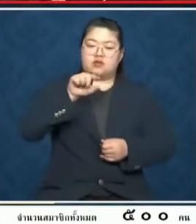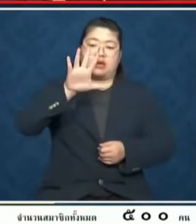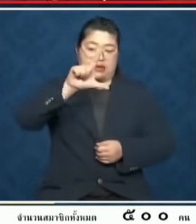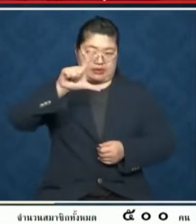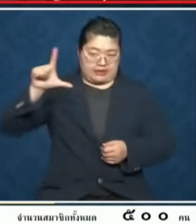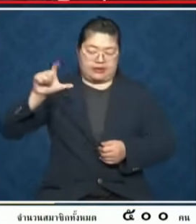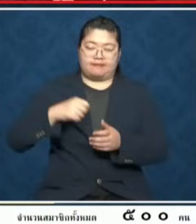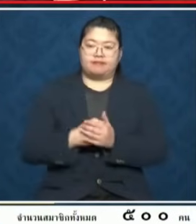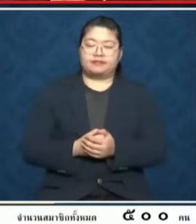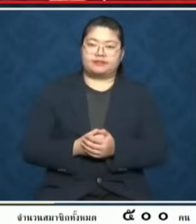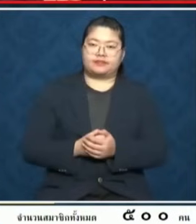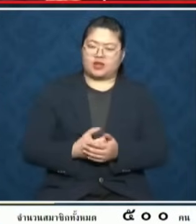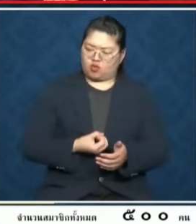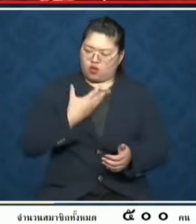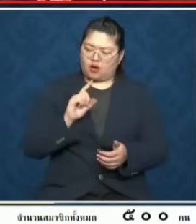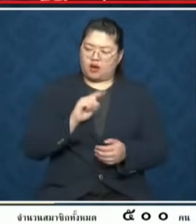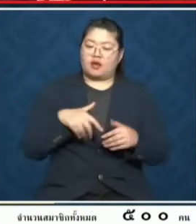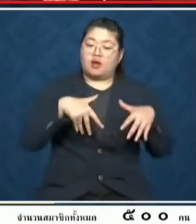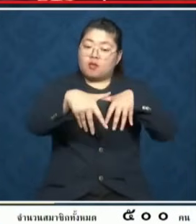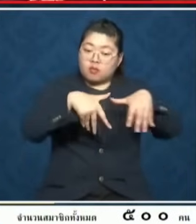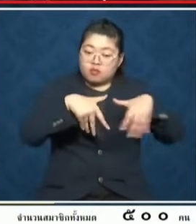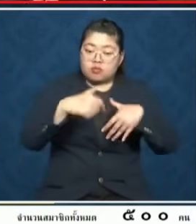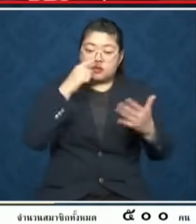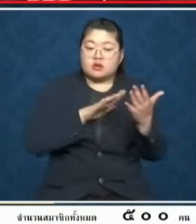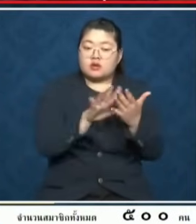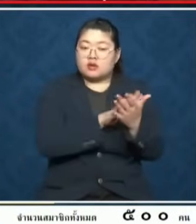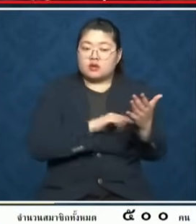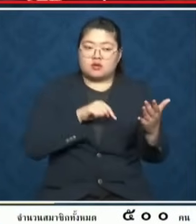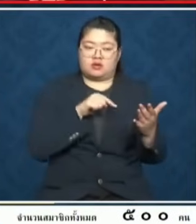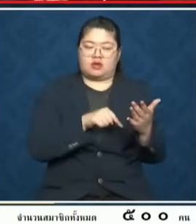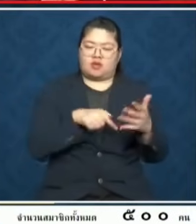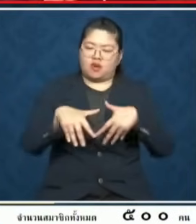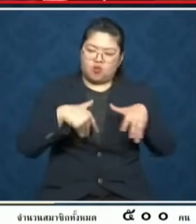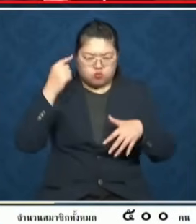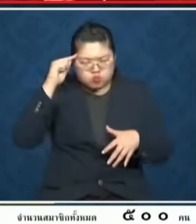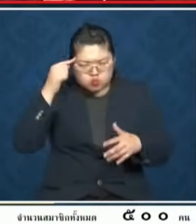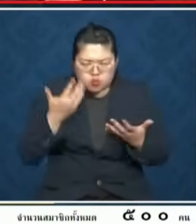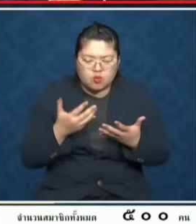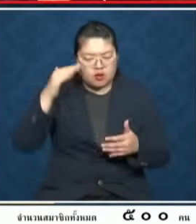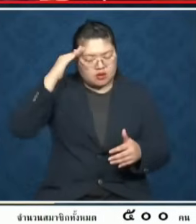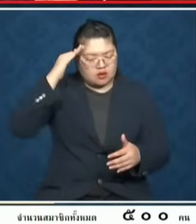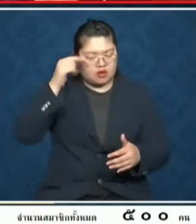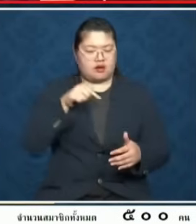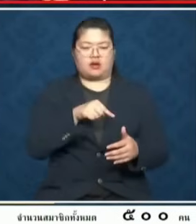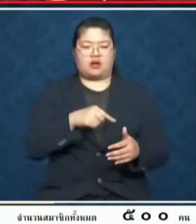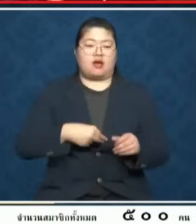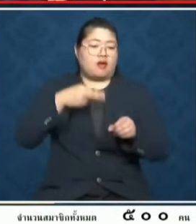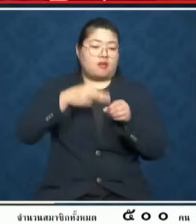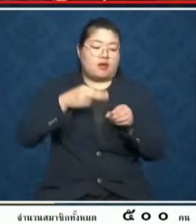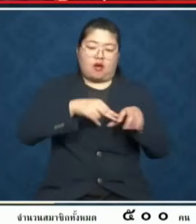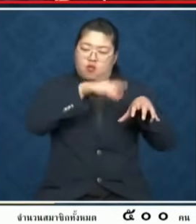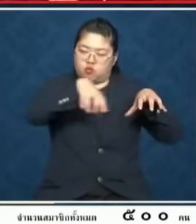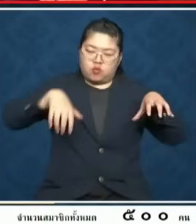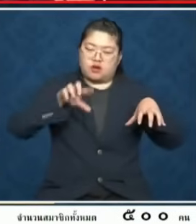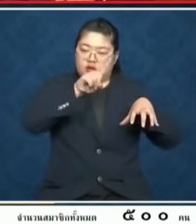ค่ะท่านประธานก็คือประชาชนในประเทศนี้กี่คนกันที่จะทราบว่ากองทัพมีปั๊มน้ำมัน 150